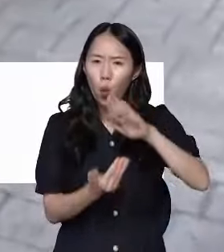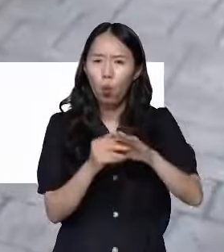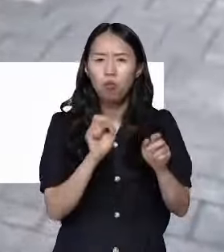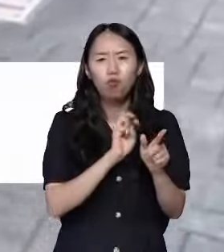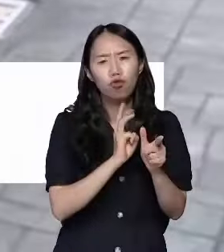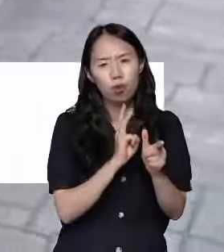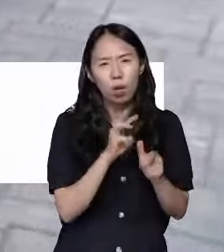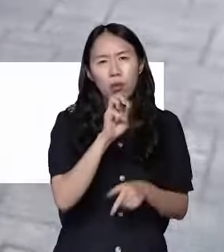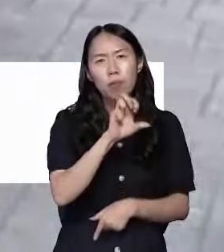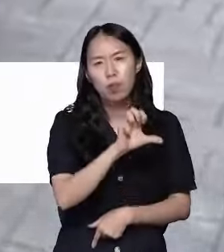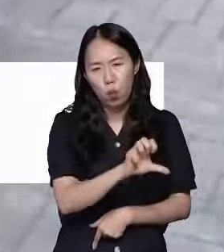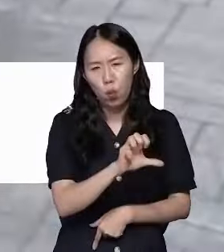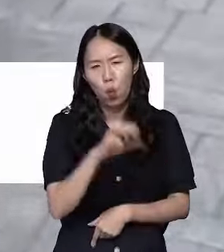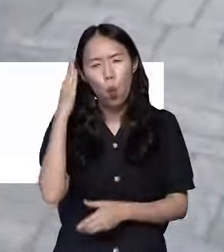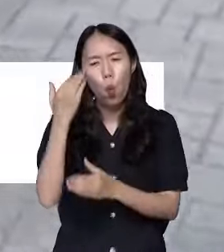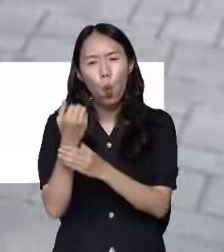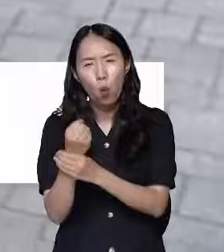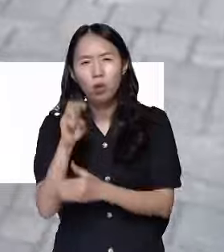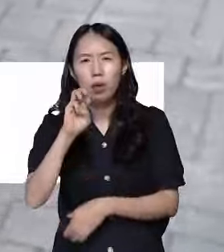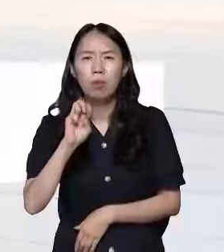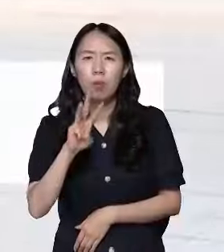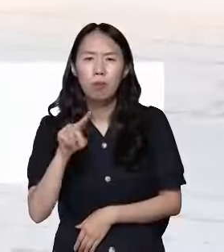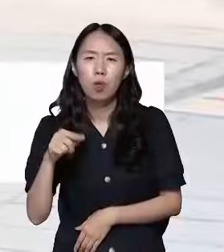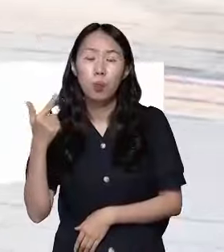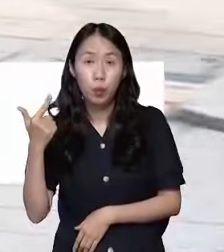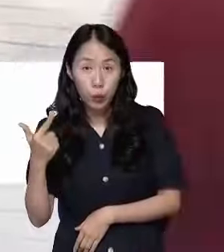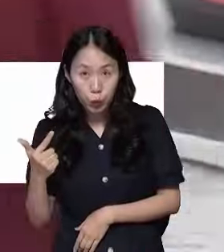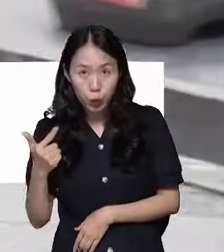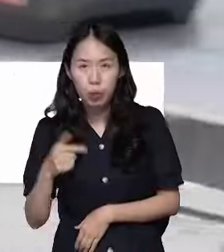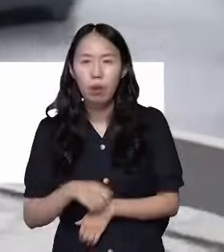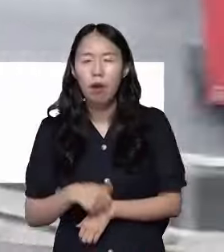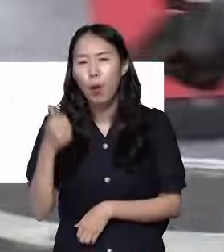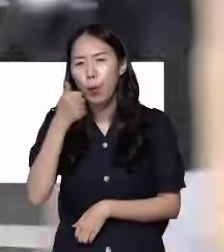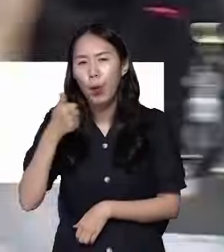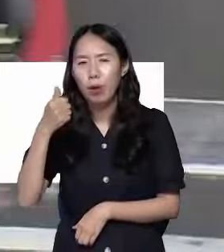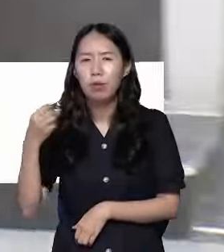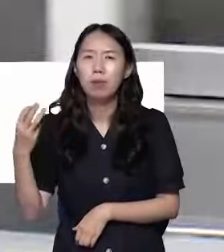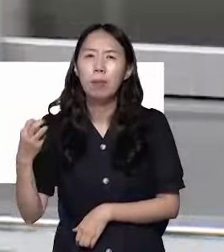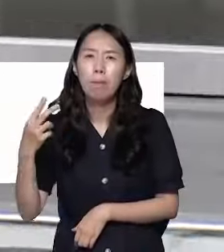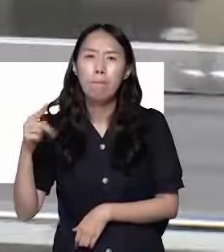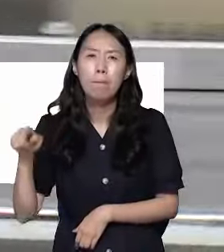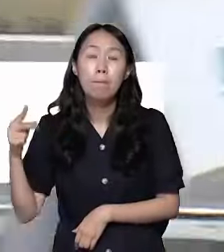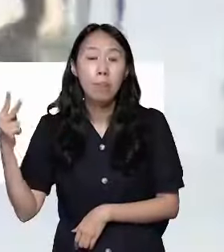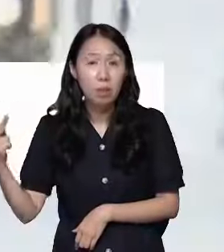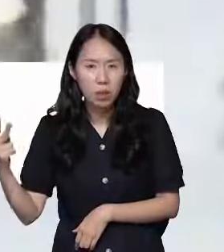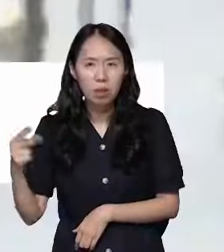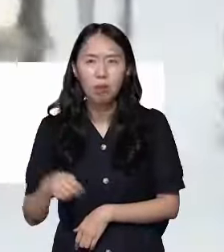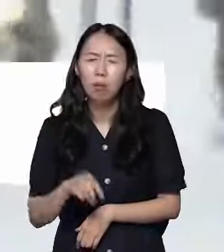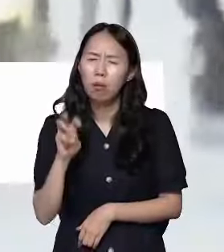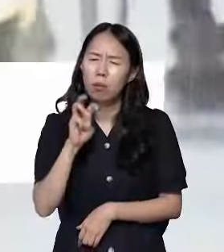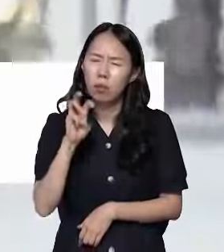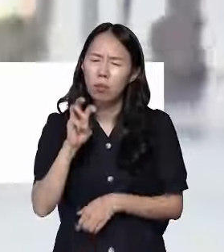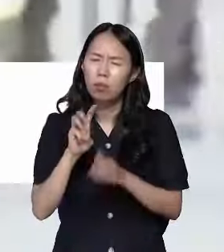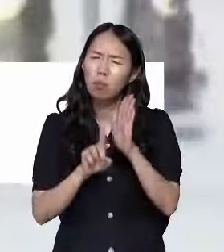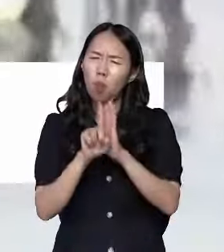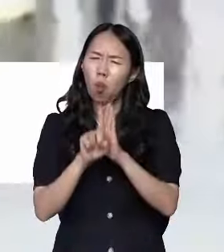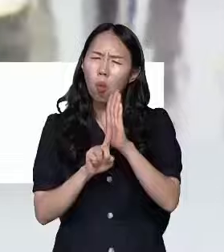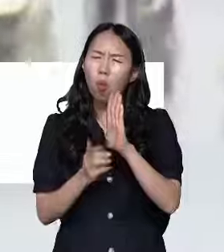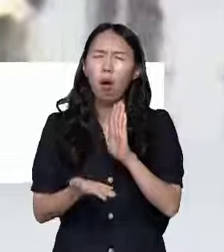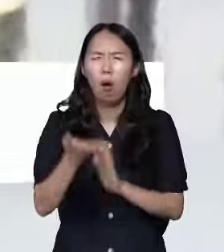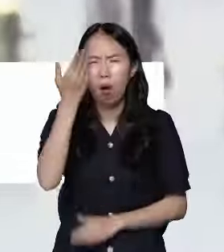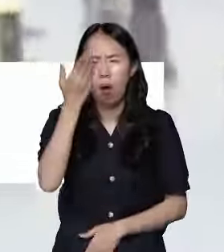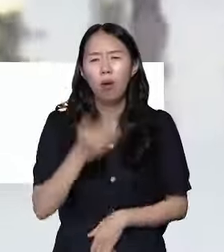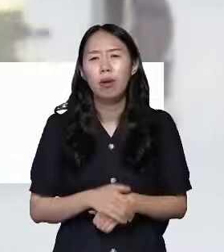구례 35도, 화순 능주 33.6도, 광양읍 33.2도 등 30도를 훌쩍